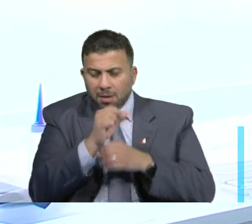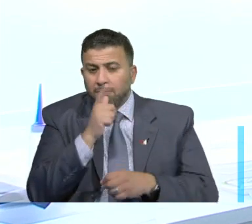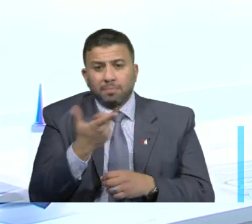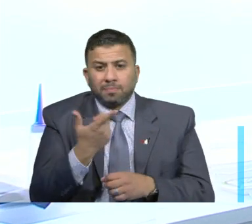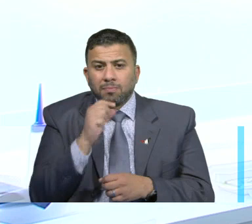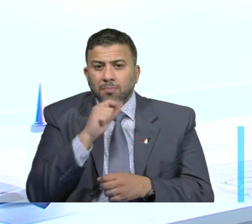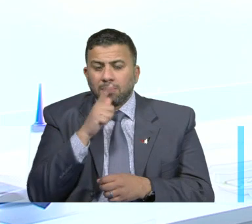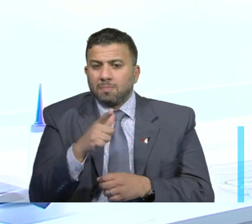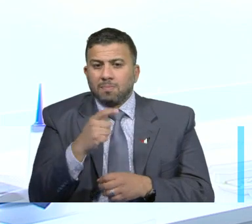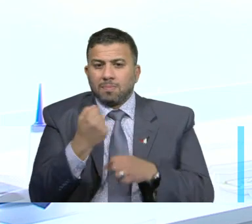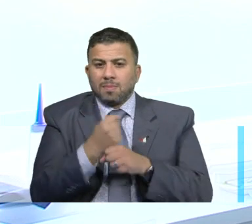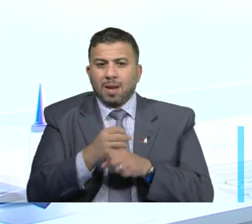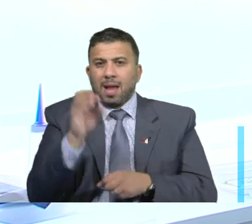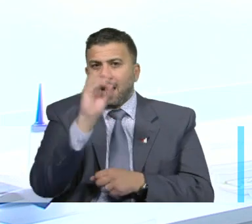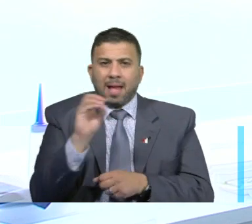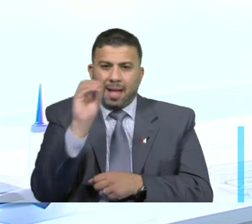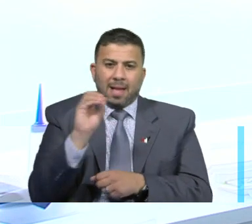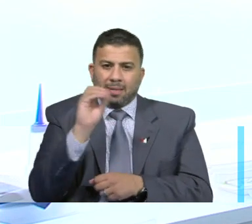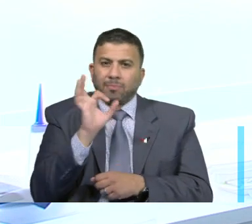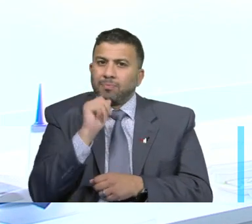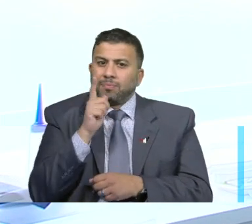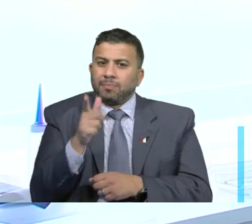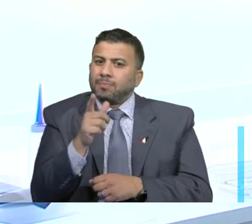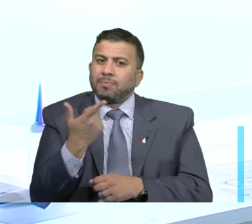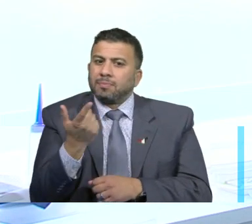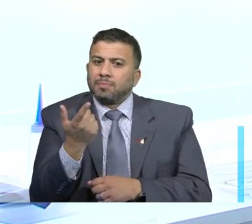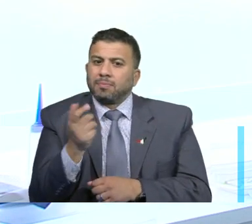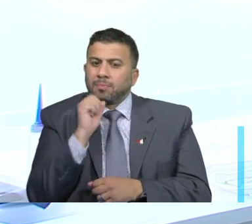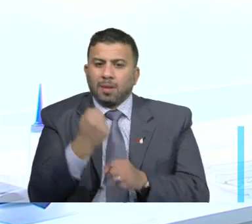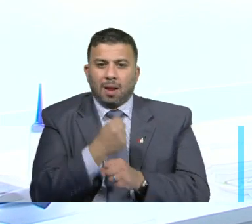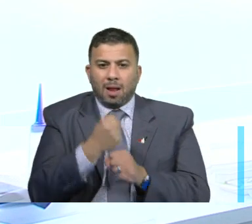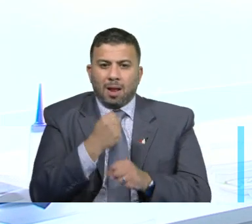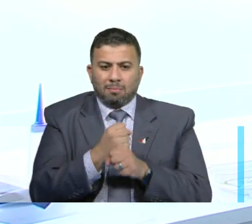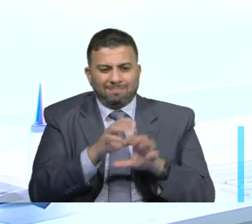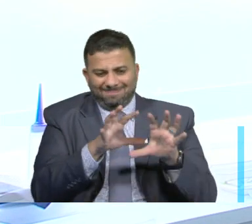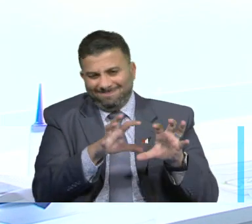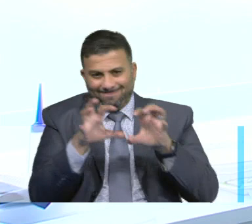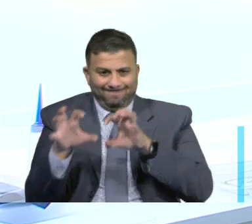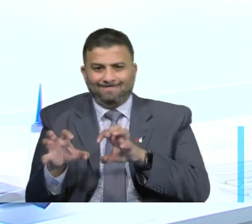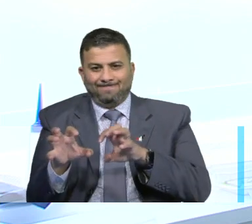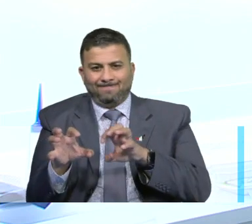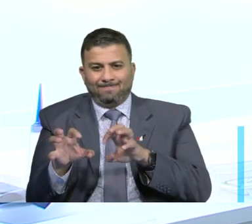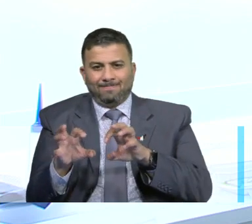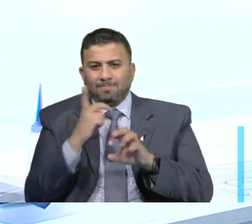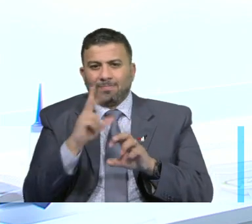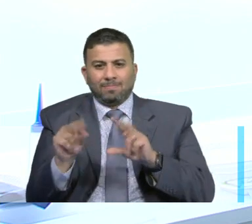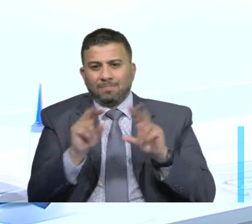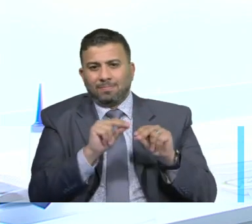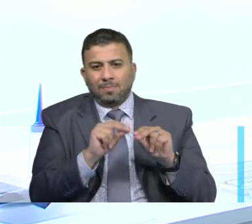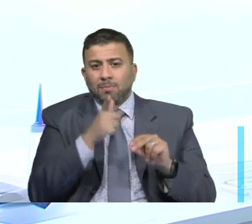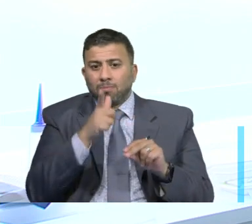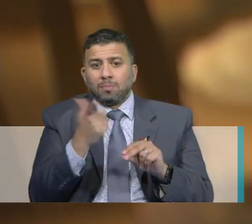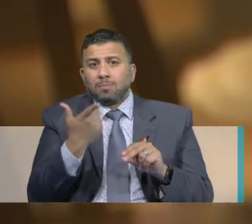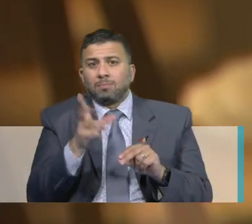نقوم في الهيئة تقوم بعملية عمل نسخ من القطع